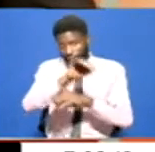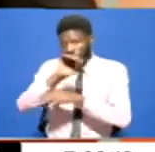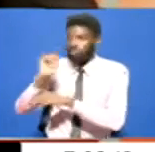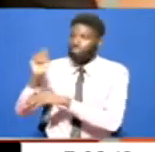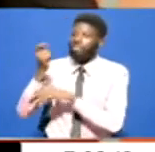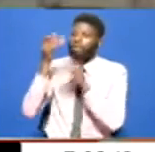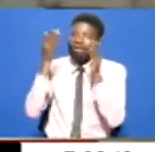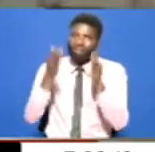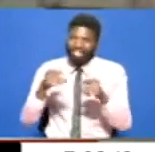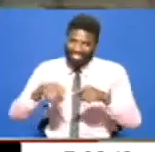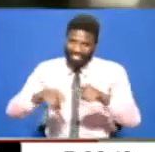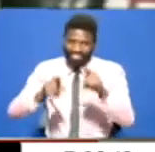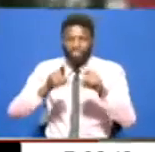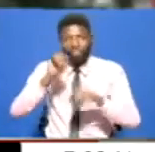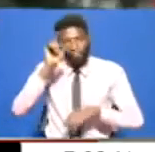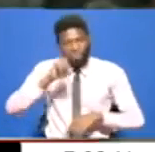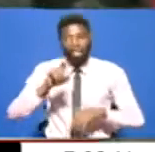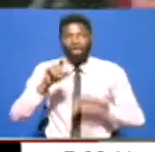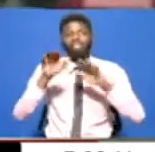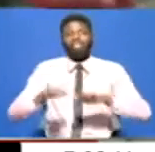waangalifu.